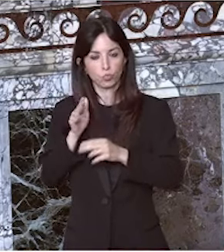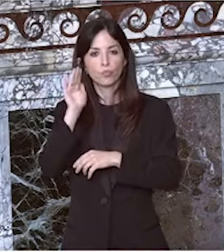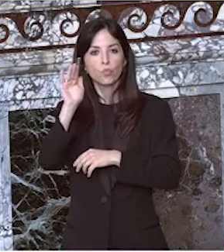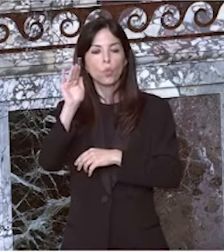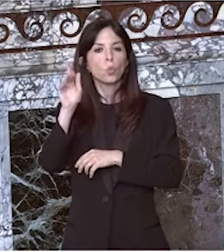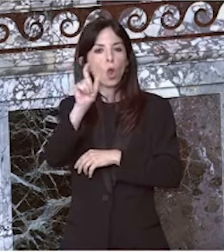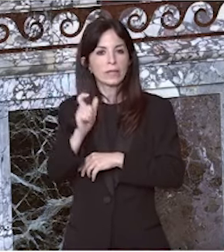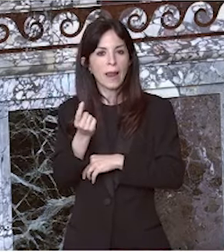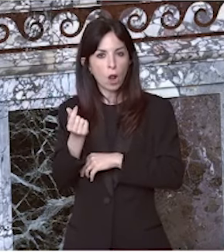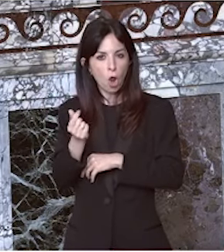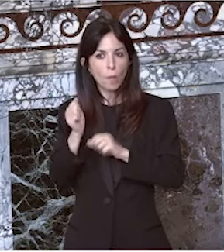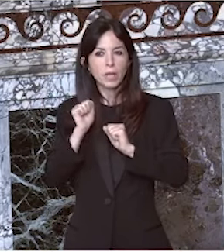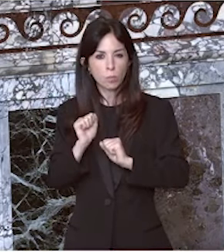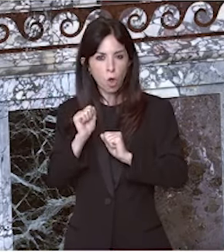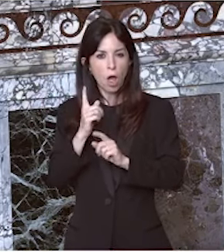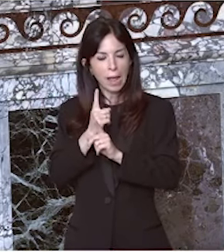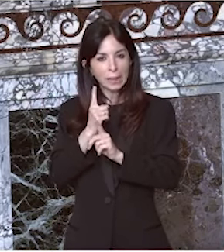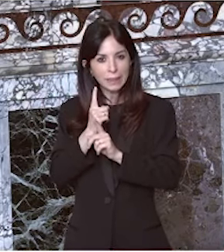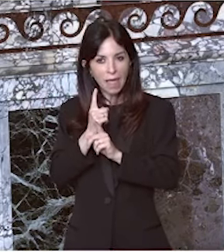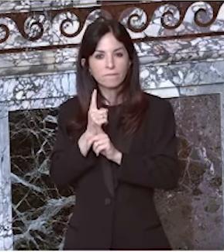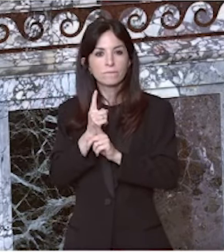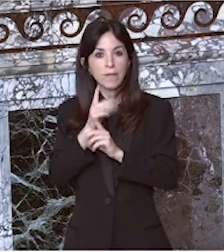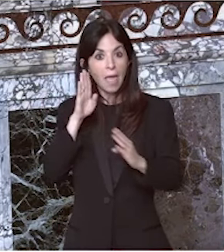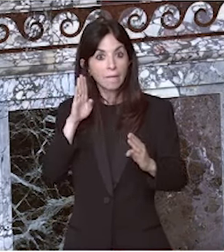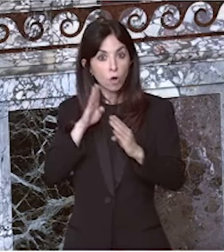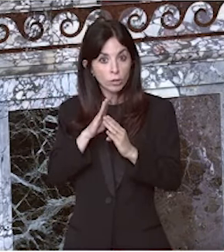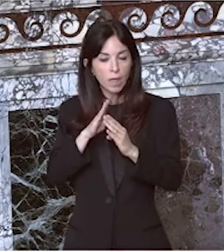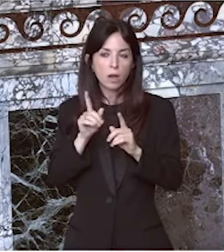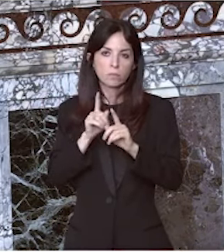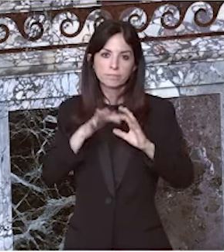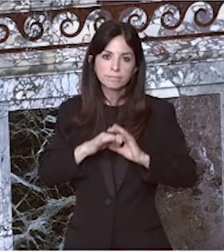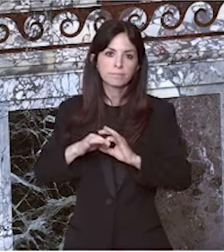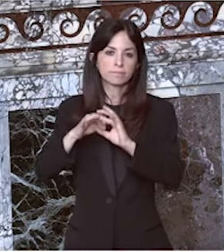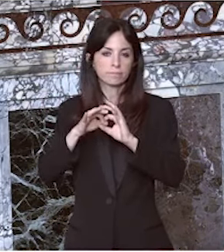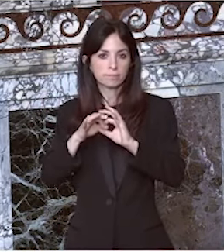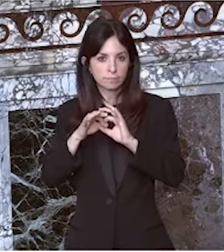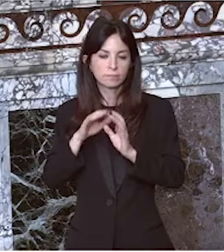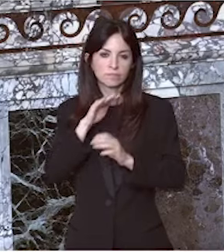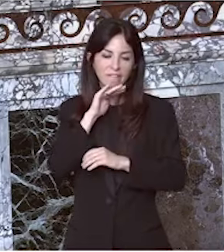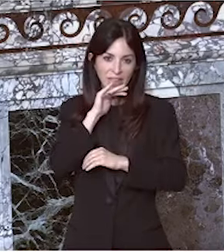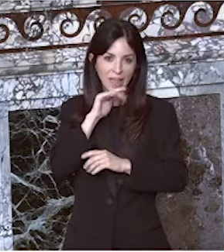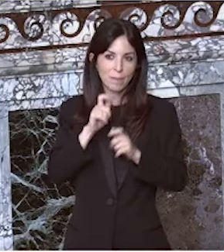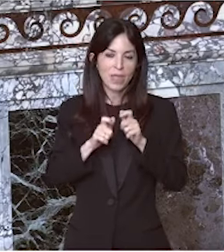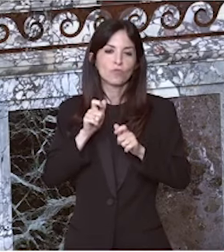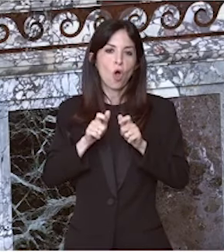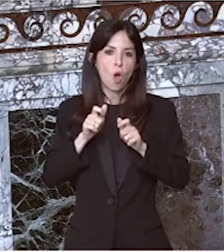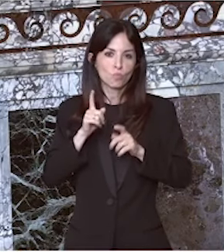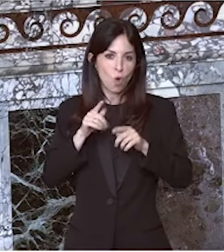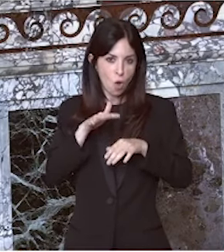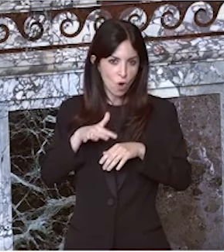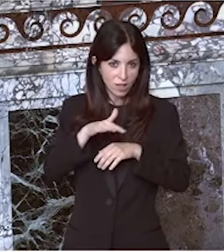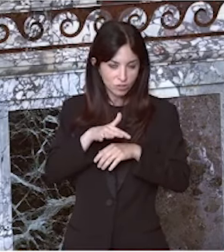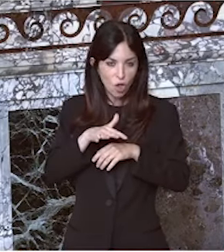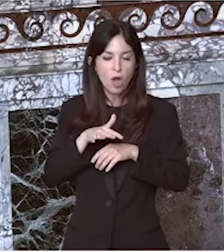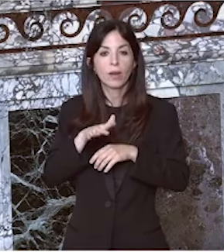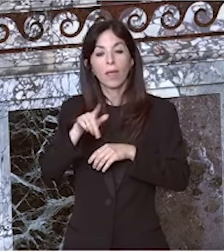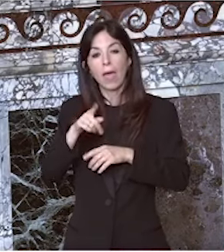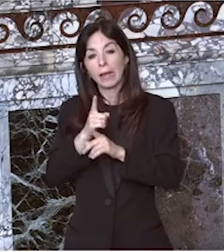sviluppo sostenuti se saprà, da un lato, affrontare le conseguenze del calo e dell'invecchiamento della popolazione e, dall'altro